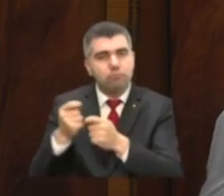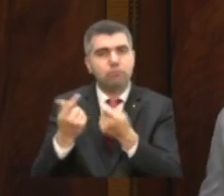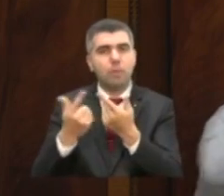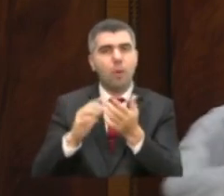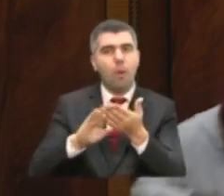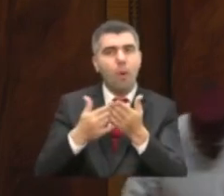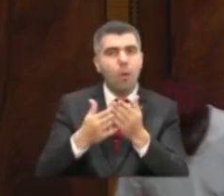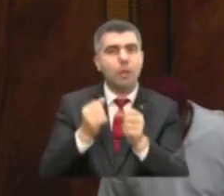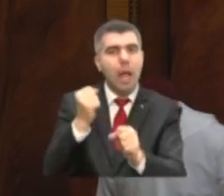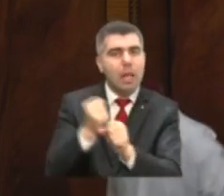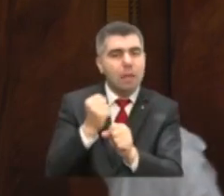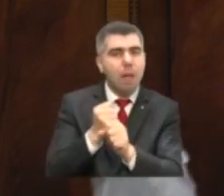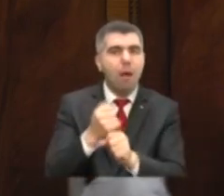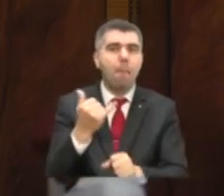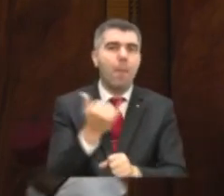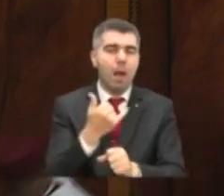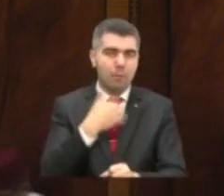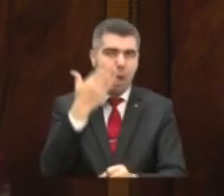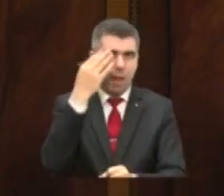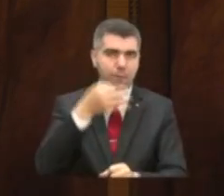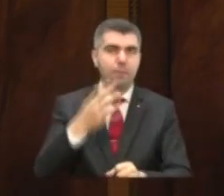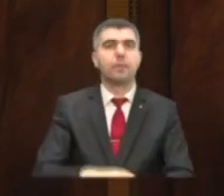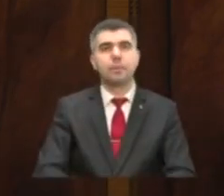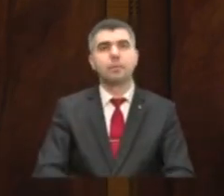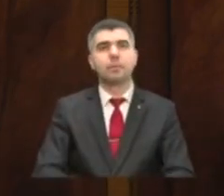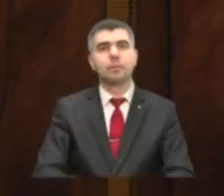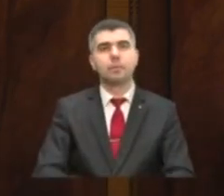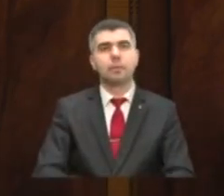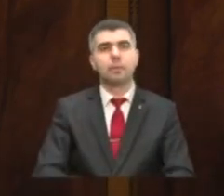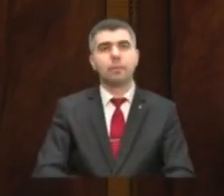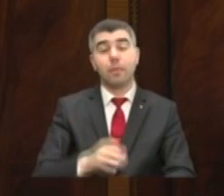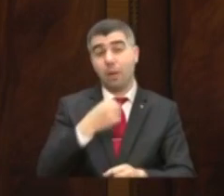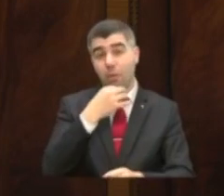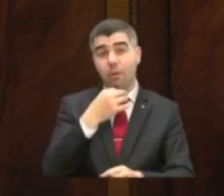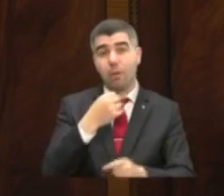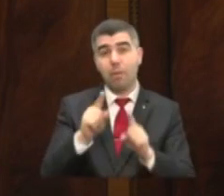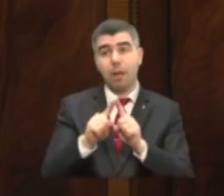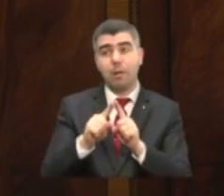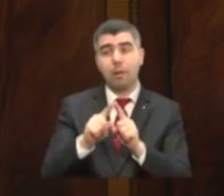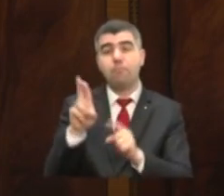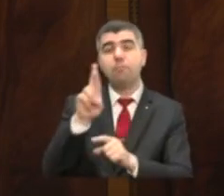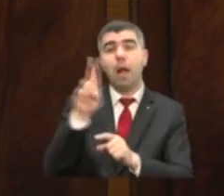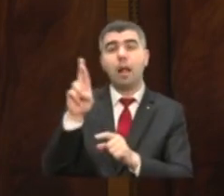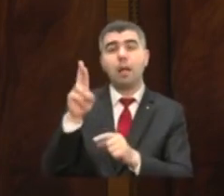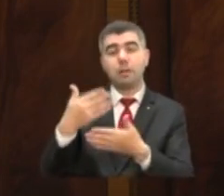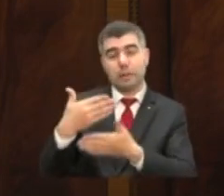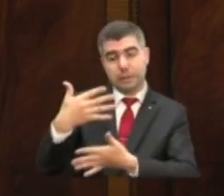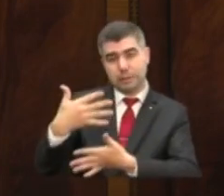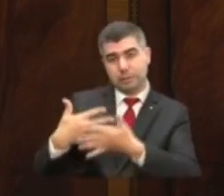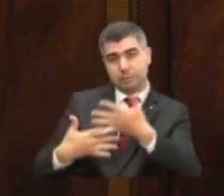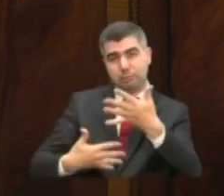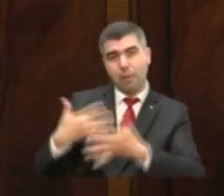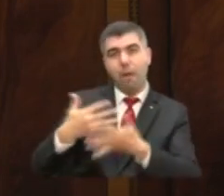بهذه القطاعات الاجتماعية. وقد أتت الخطب الملكية الأخيرة